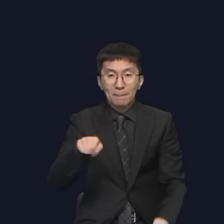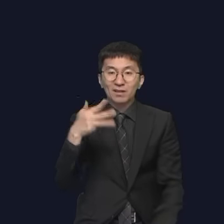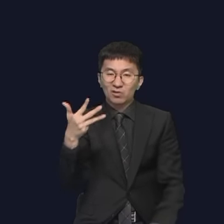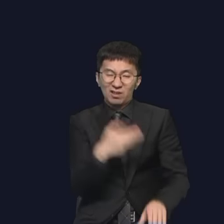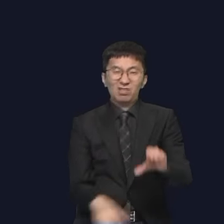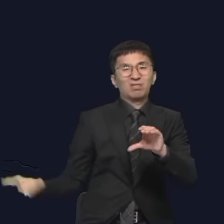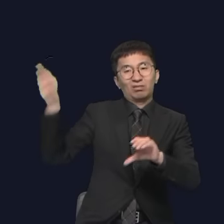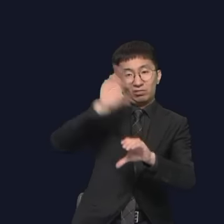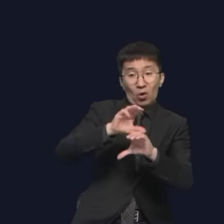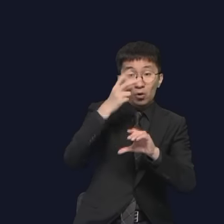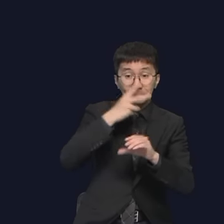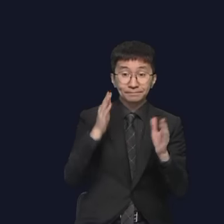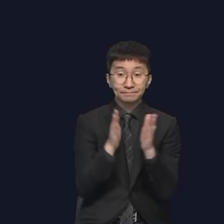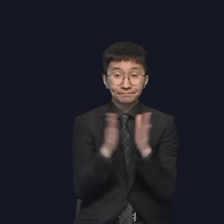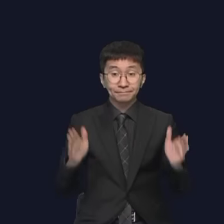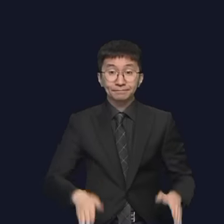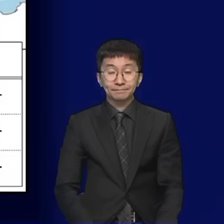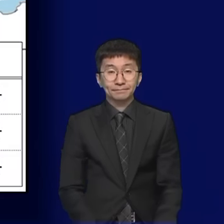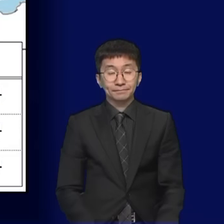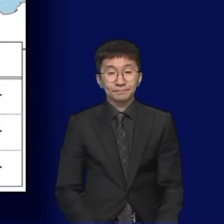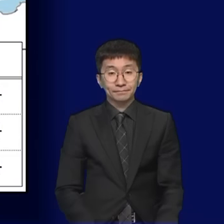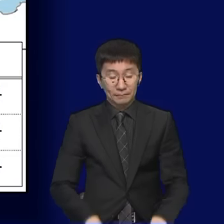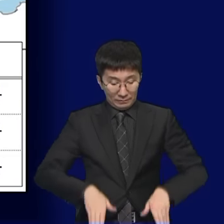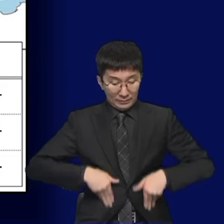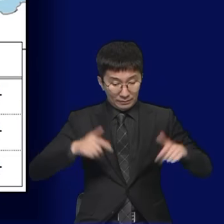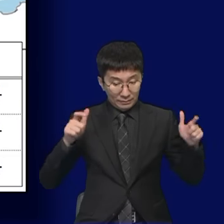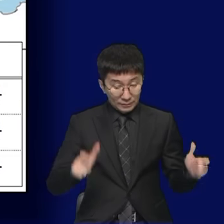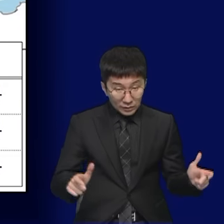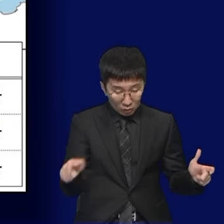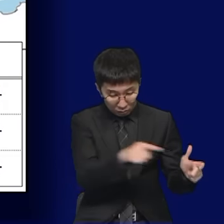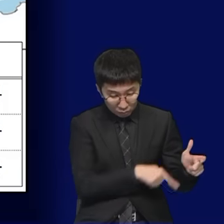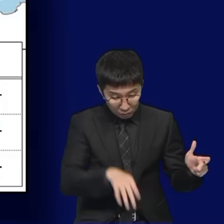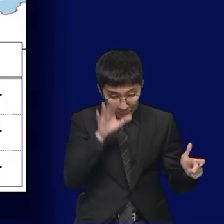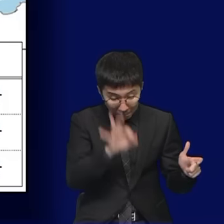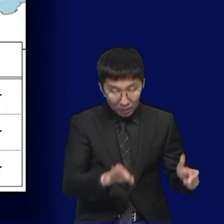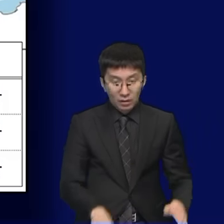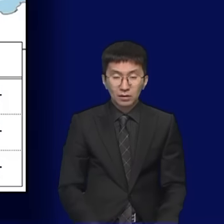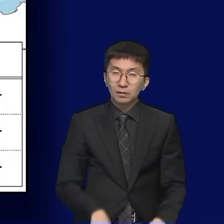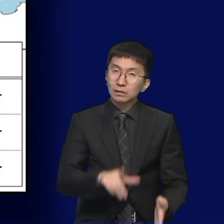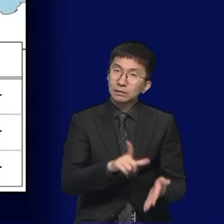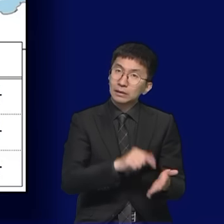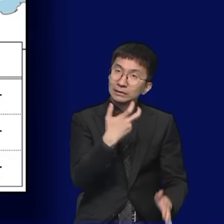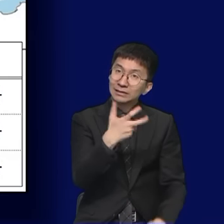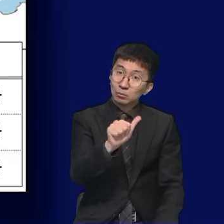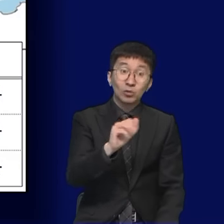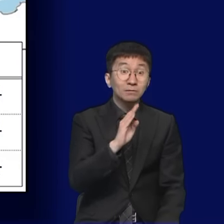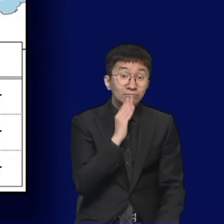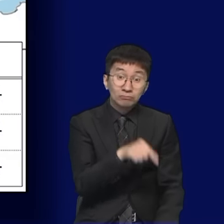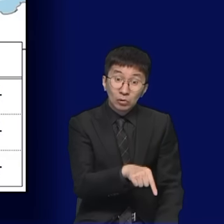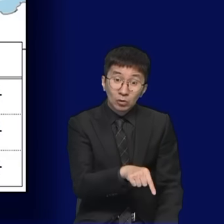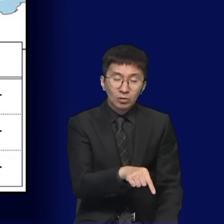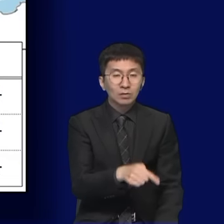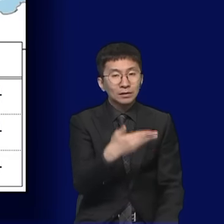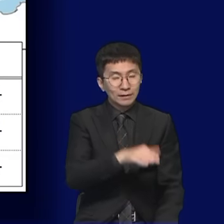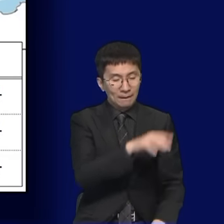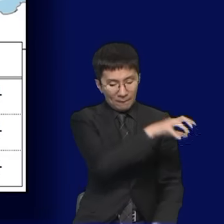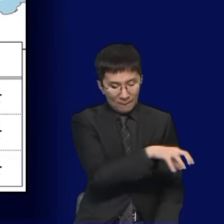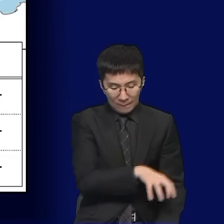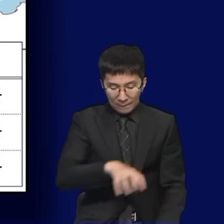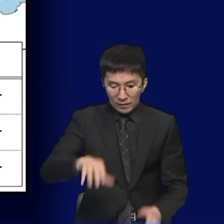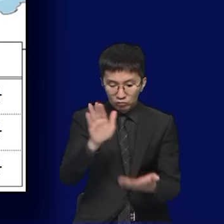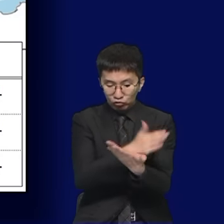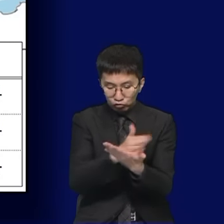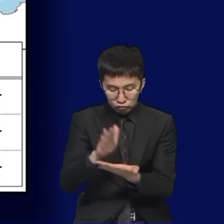추가로 지정됐습니다. 이 중에서 남부지방 연안에 몰려있는 75개의 지점에 대해선 5개 권역별로